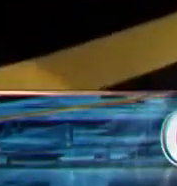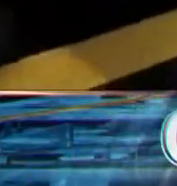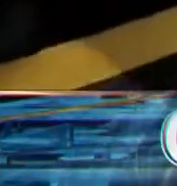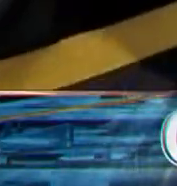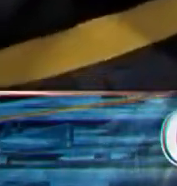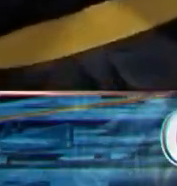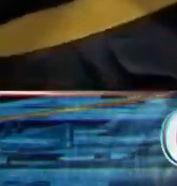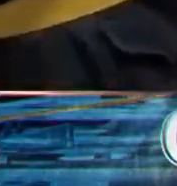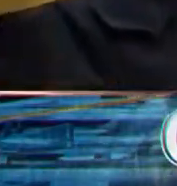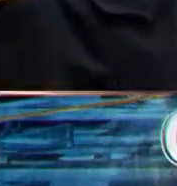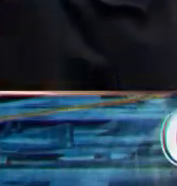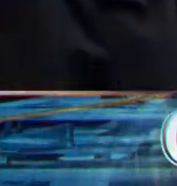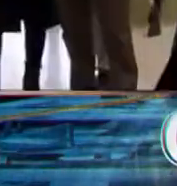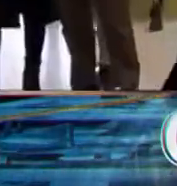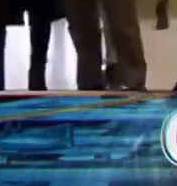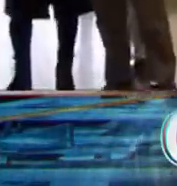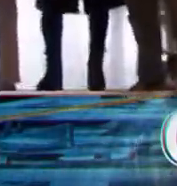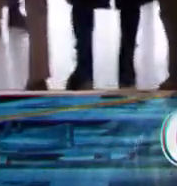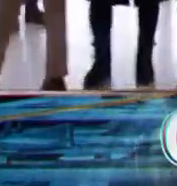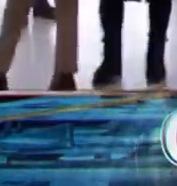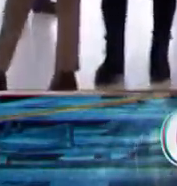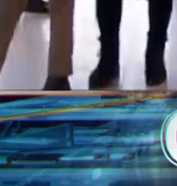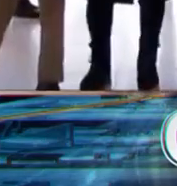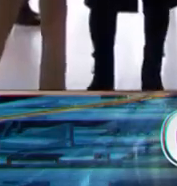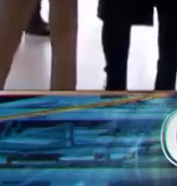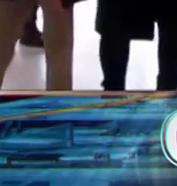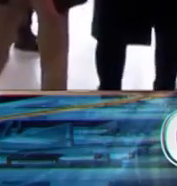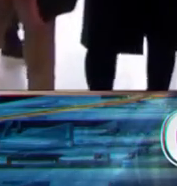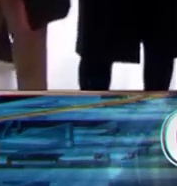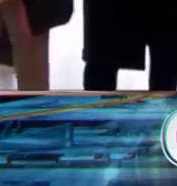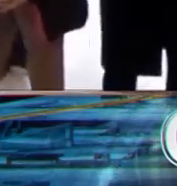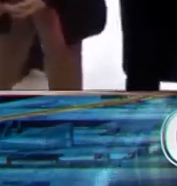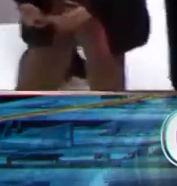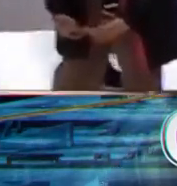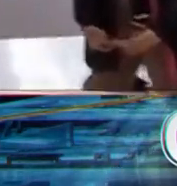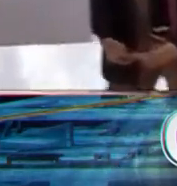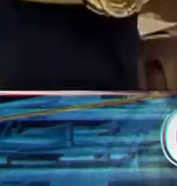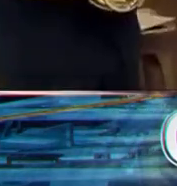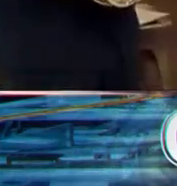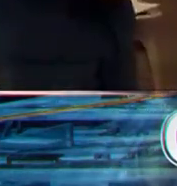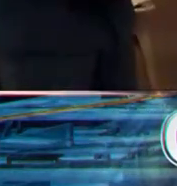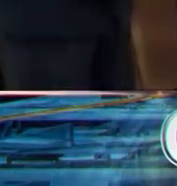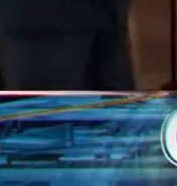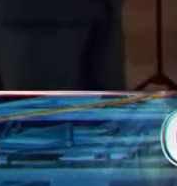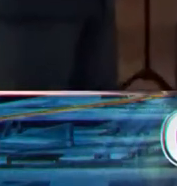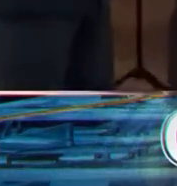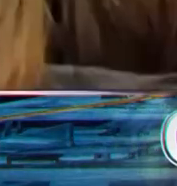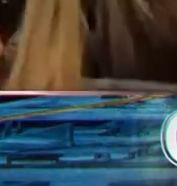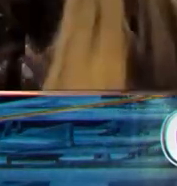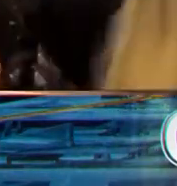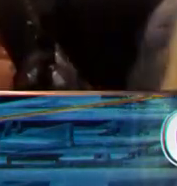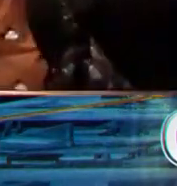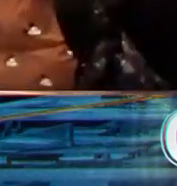Помним и прививаем новому поколению. Необычный флешмоб посвятил 75-й Весне Победы военный оркестр